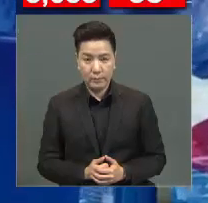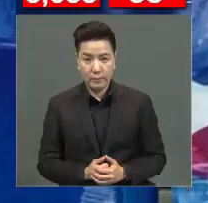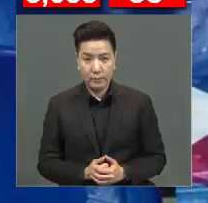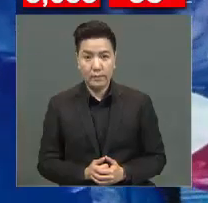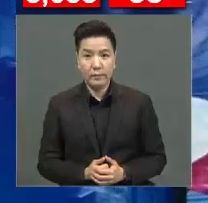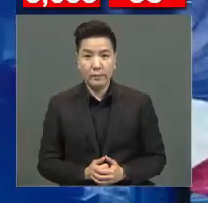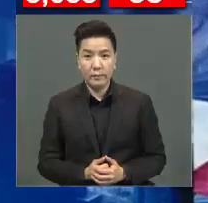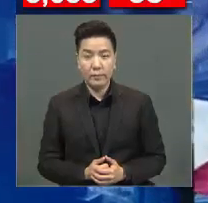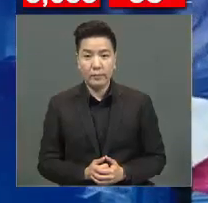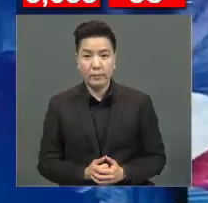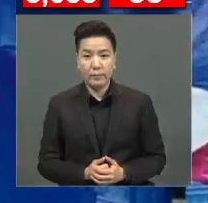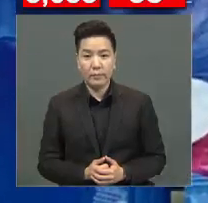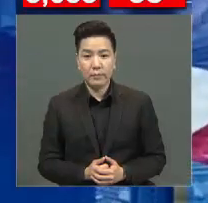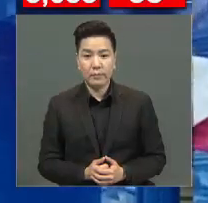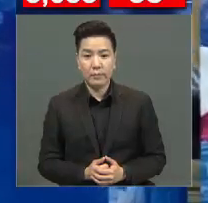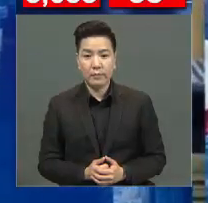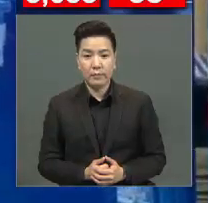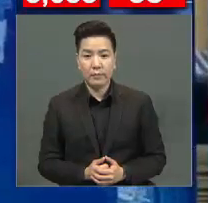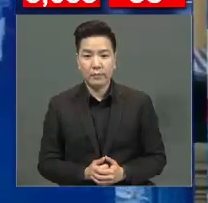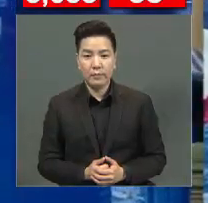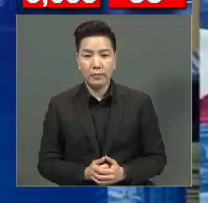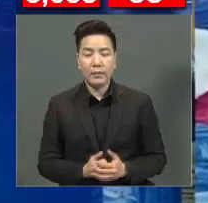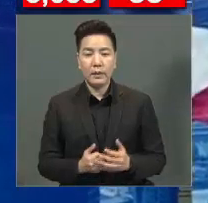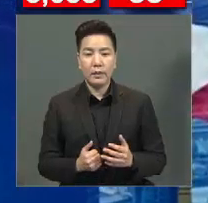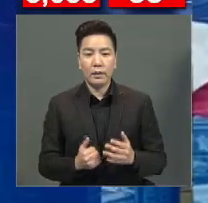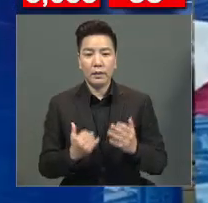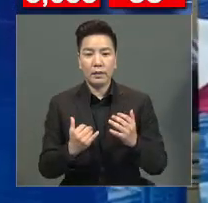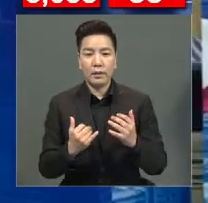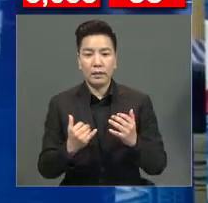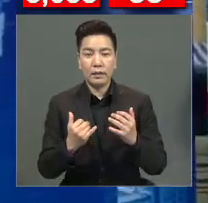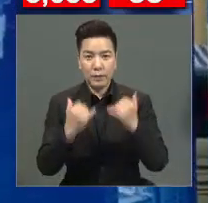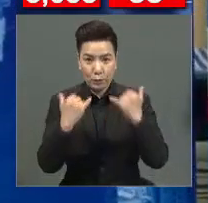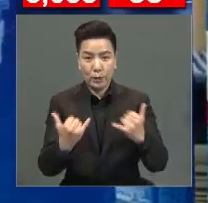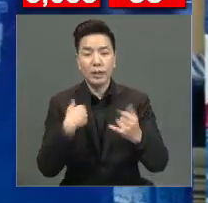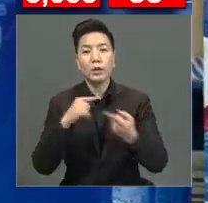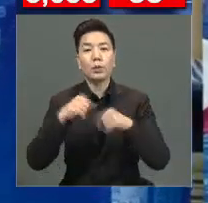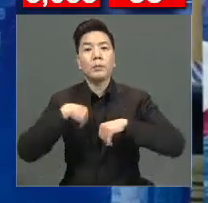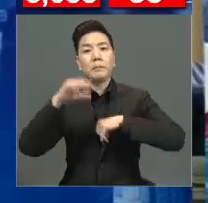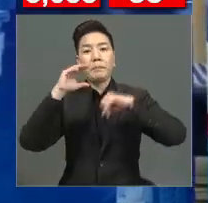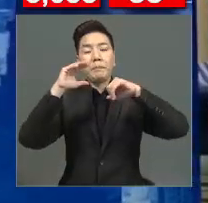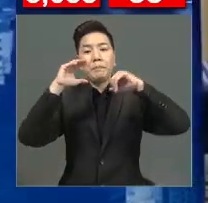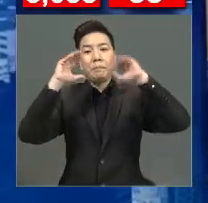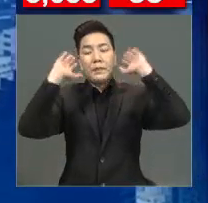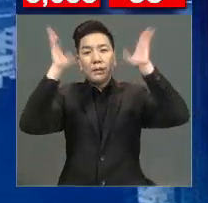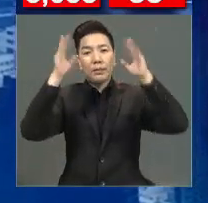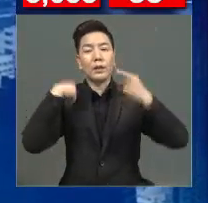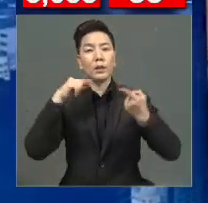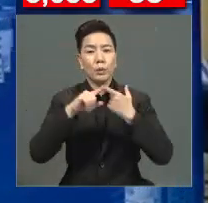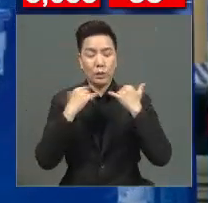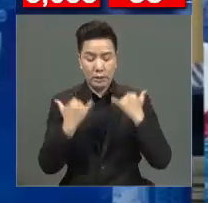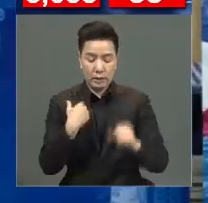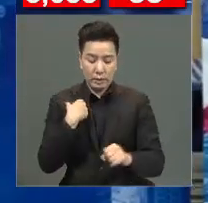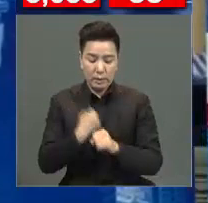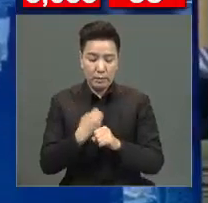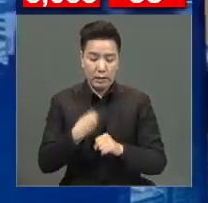ว่าวันนี้เราจะอยู่ในช่วงเรียกว่าสำคัญนะครับช่วงเวลาที่เกี่ยวกับทำให้ทุกอย่าง